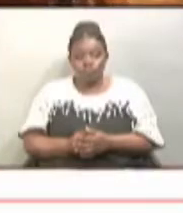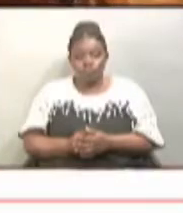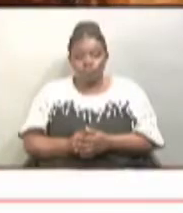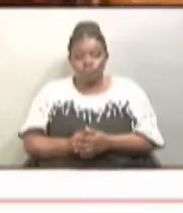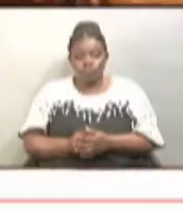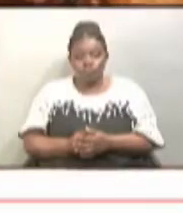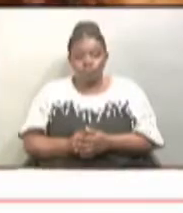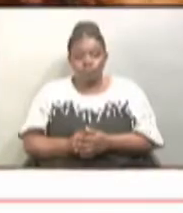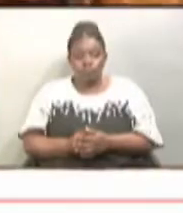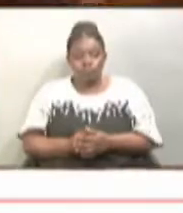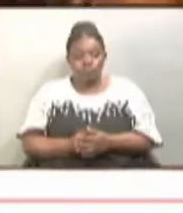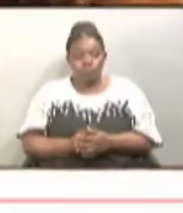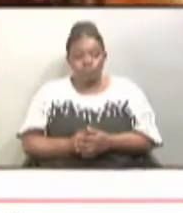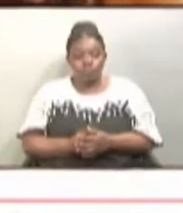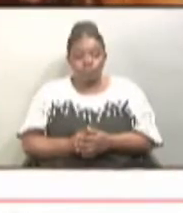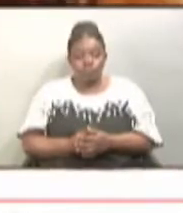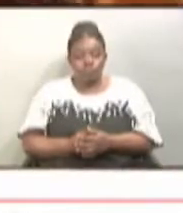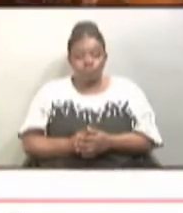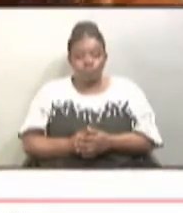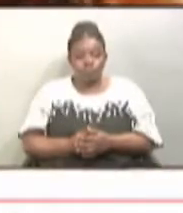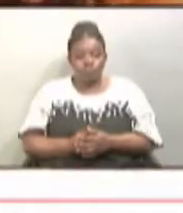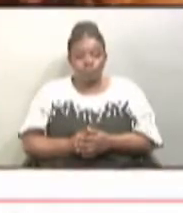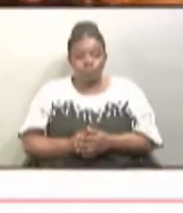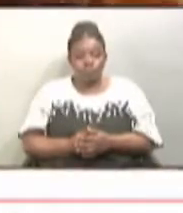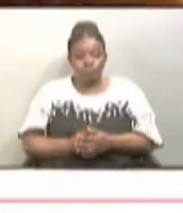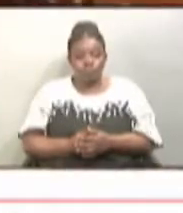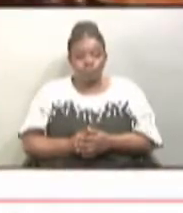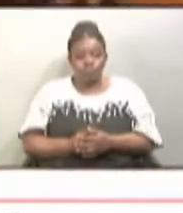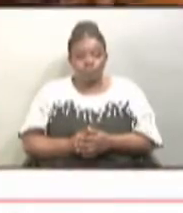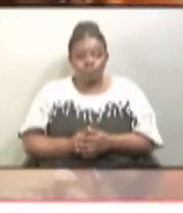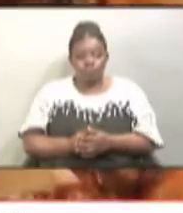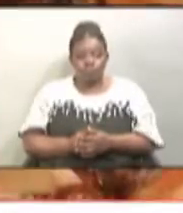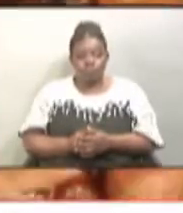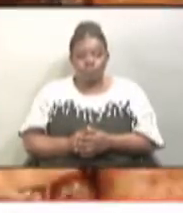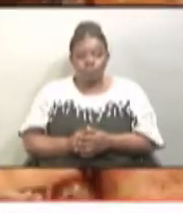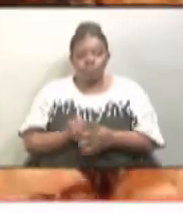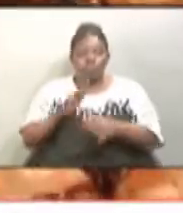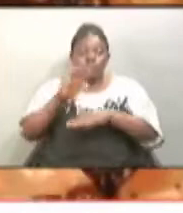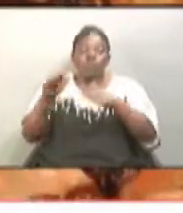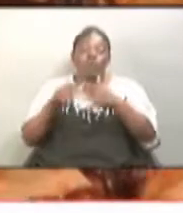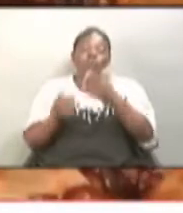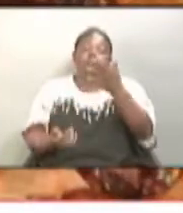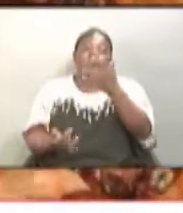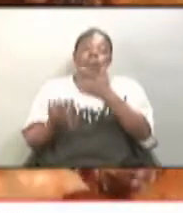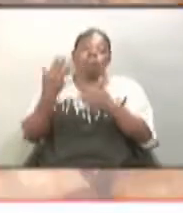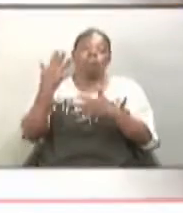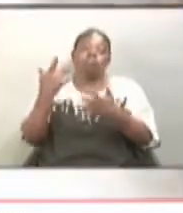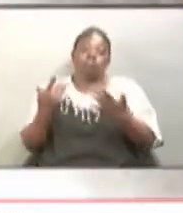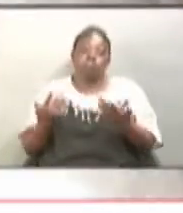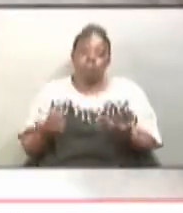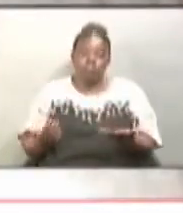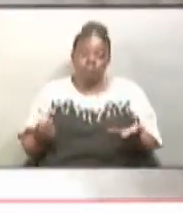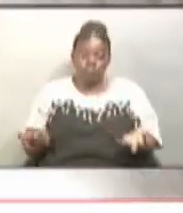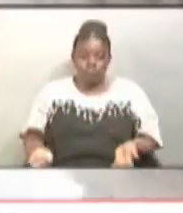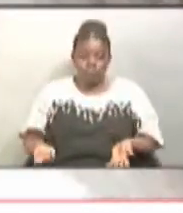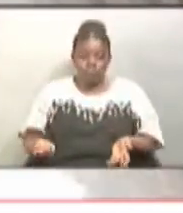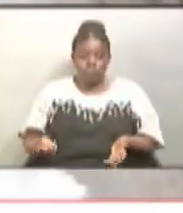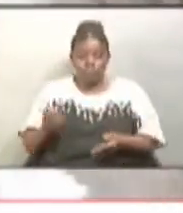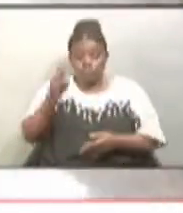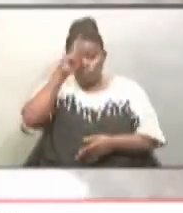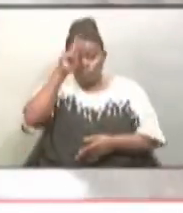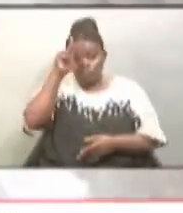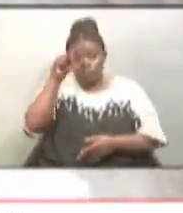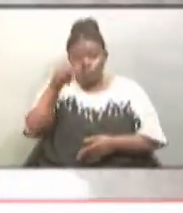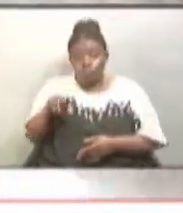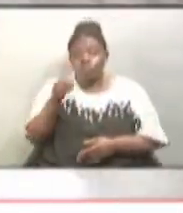bw'oti ne kiba nga omukka guno gugenda butereevu mu ki kyonna ne kibuna omukka n'ebbugumu. Mu birala bino